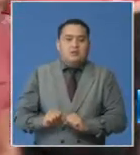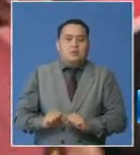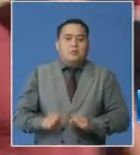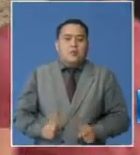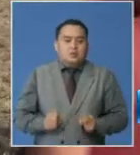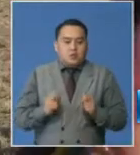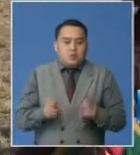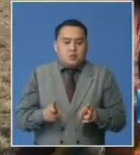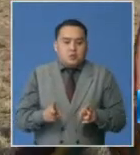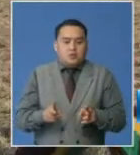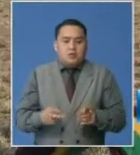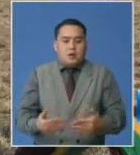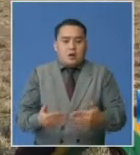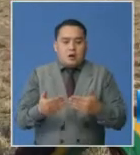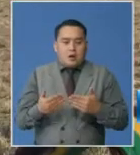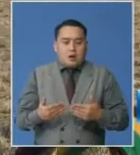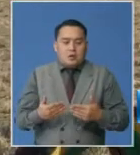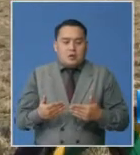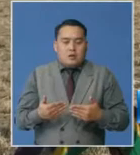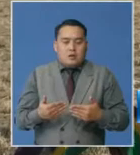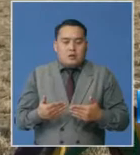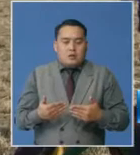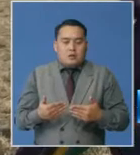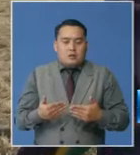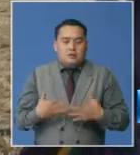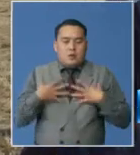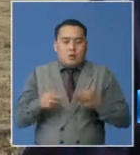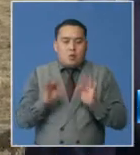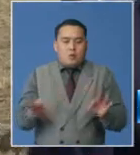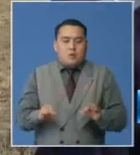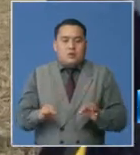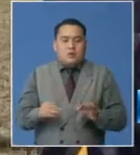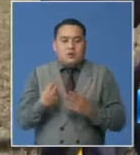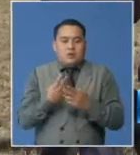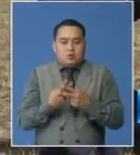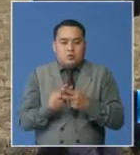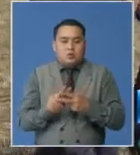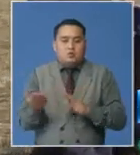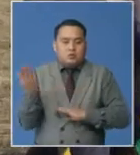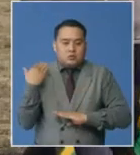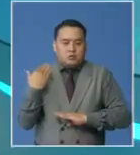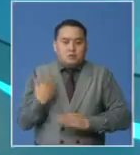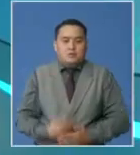преступности и пропаганда здорового образа жизни для лиц, состоящих на учете служб пробации города.